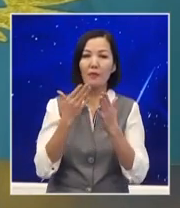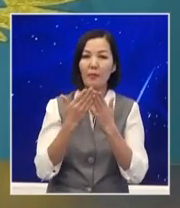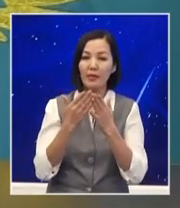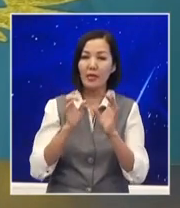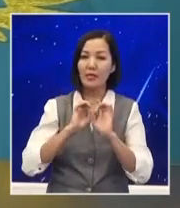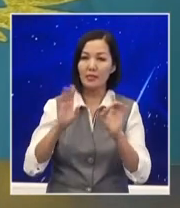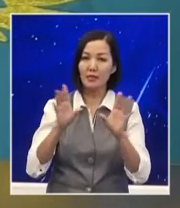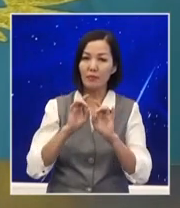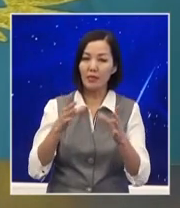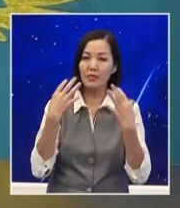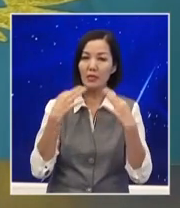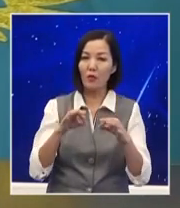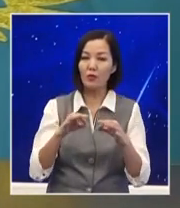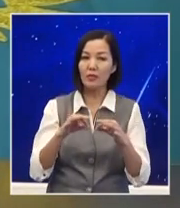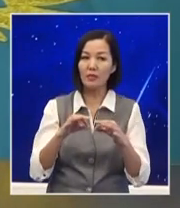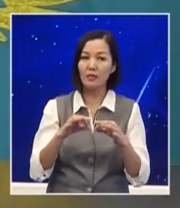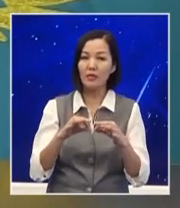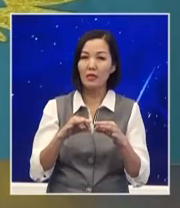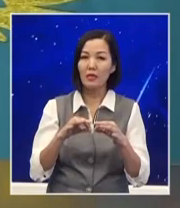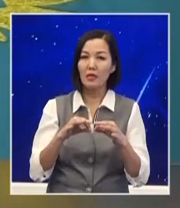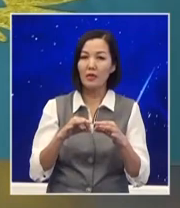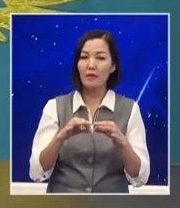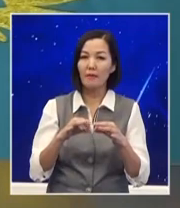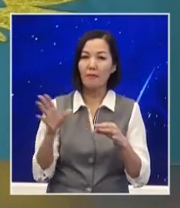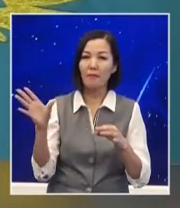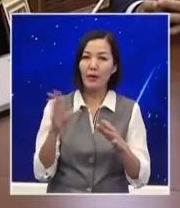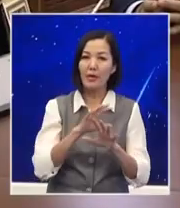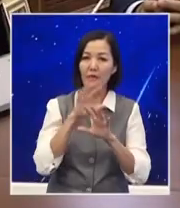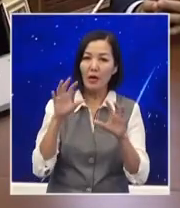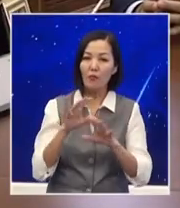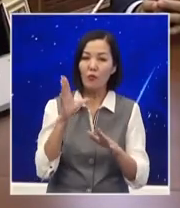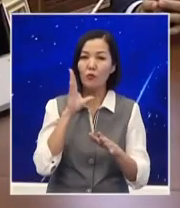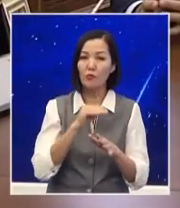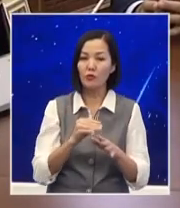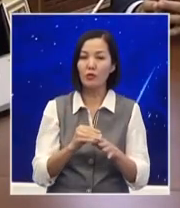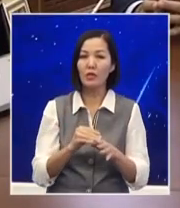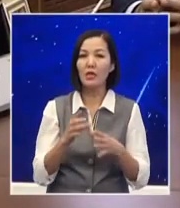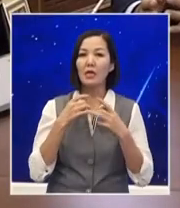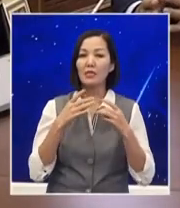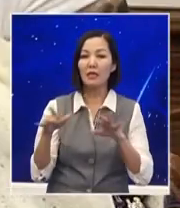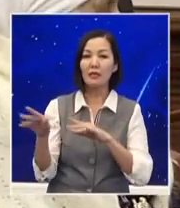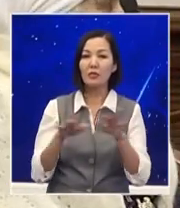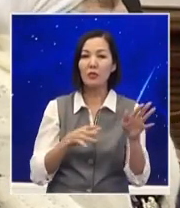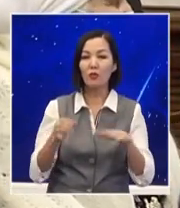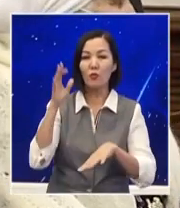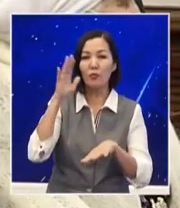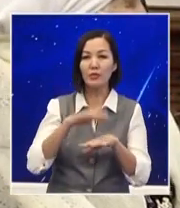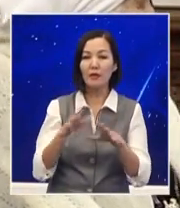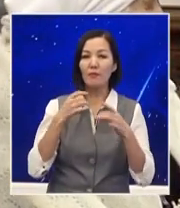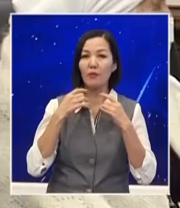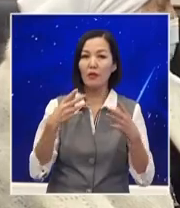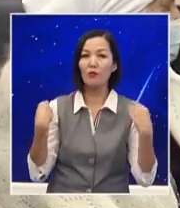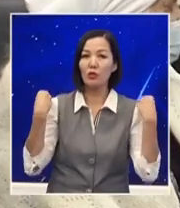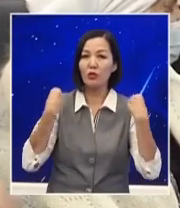елге тәуелсіз кішіге ақылшы болып келесіз. Салтанатты шарада Амандық Ғаббасұлы мерейто есінің